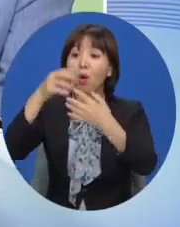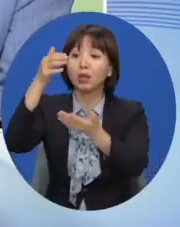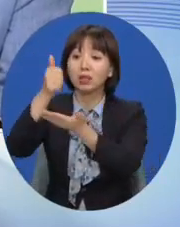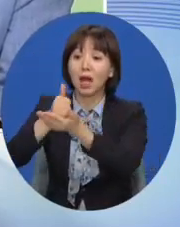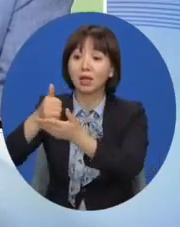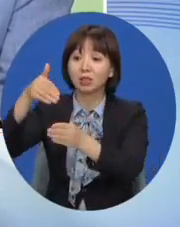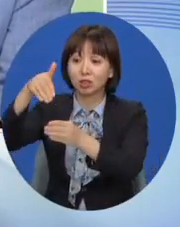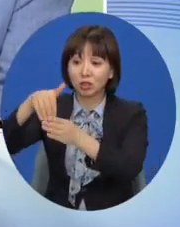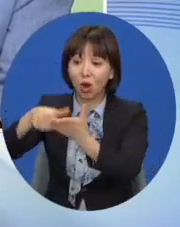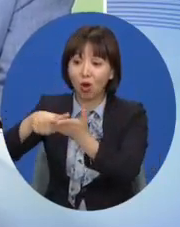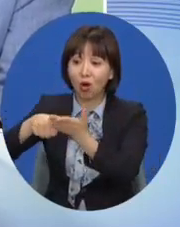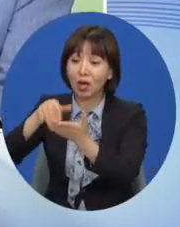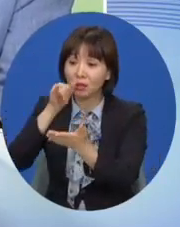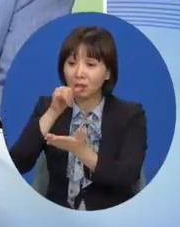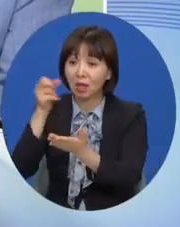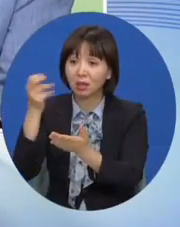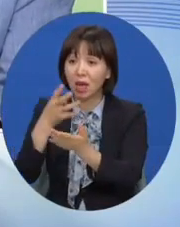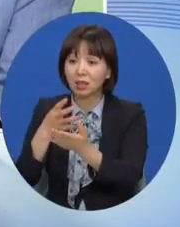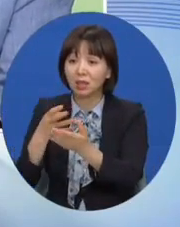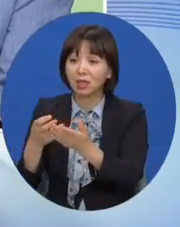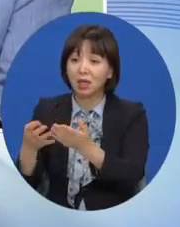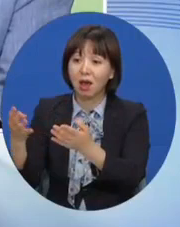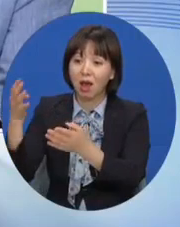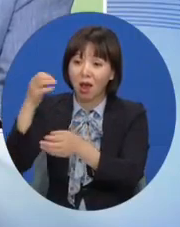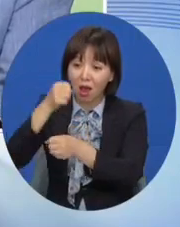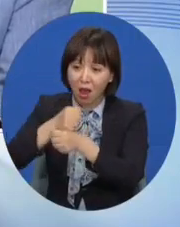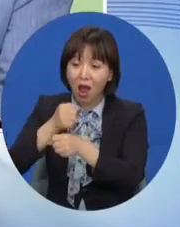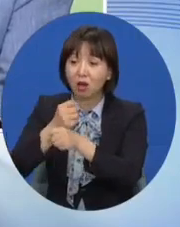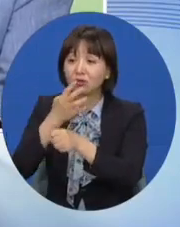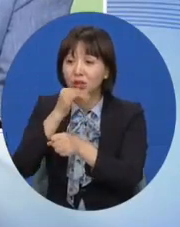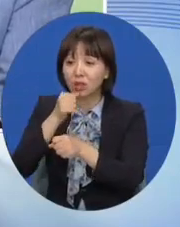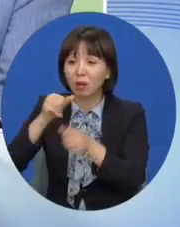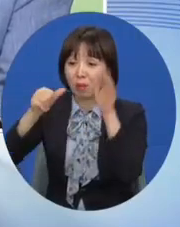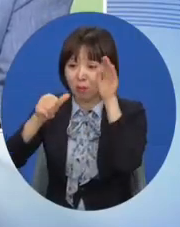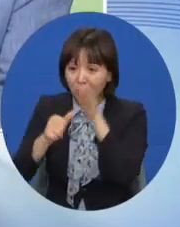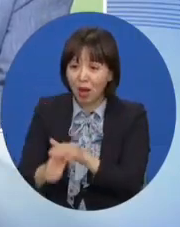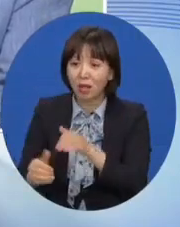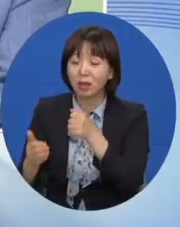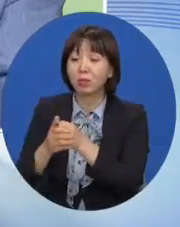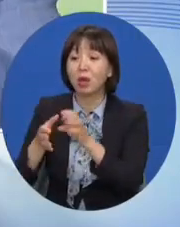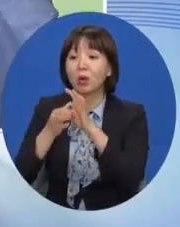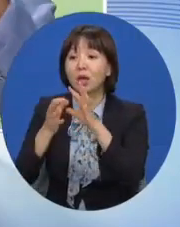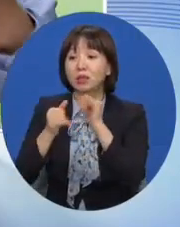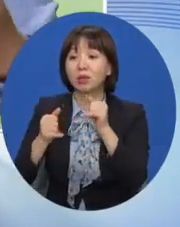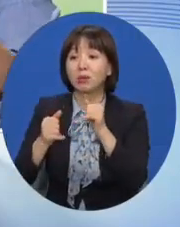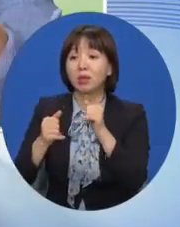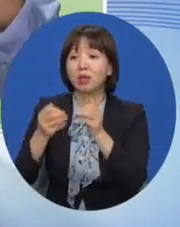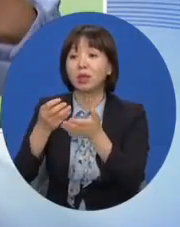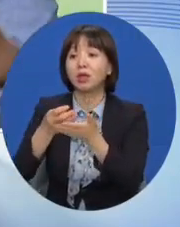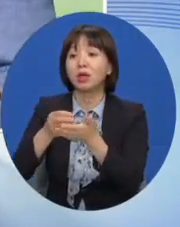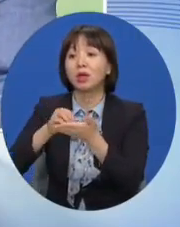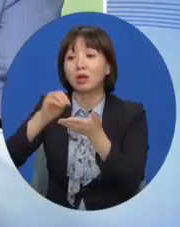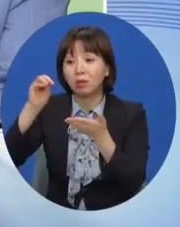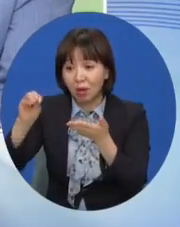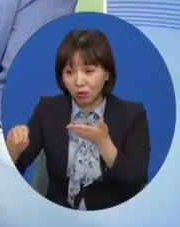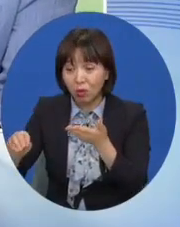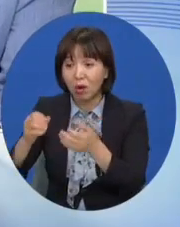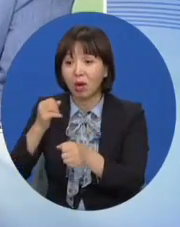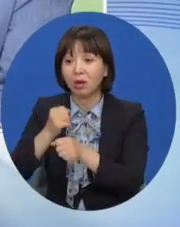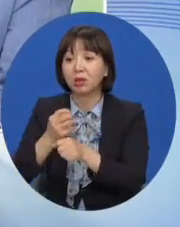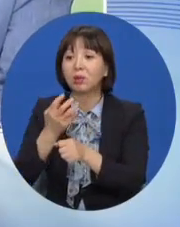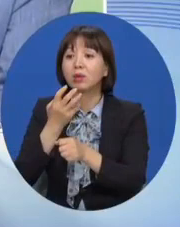있었다. 당연히 재임될 줄 알았는데 낙선되어서 관계자분들이 물러나게 돼서 어쩔 수 없이 서울대학병원